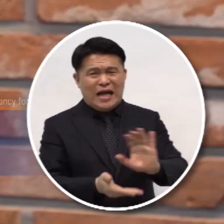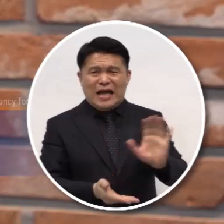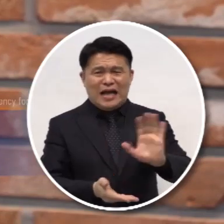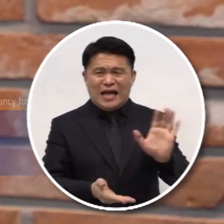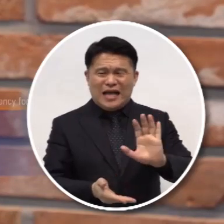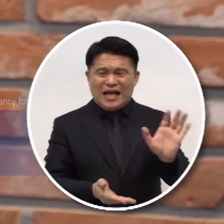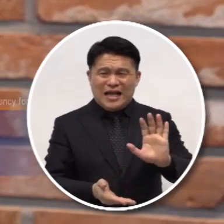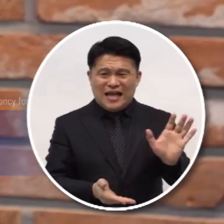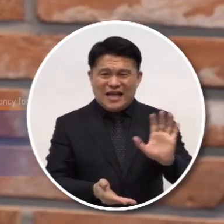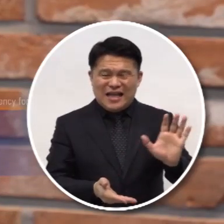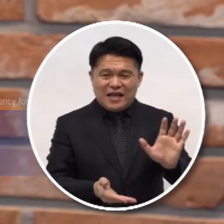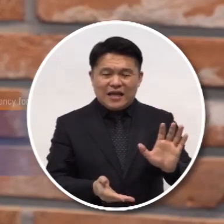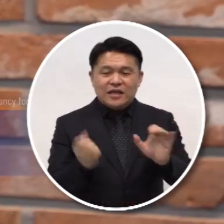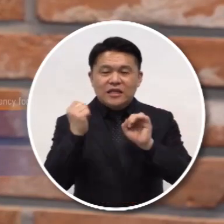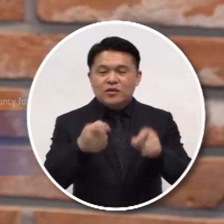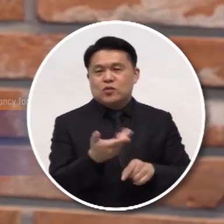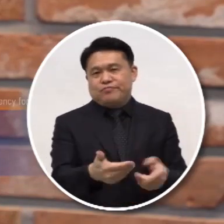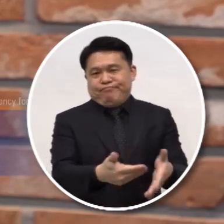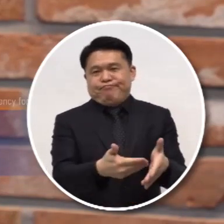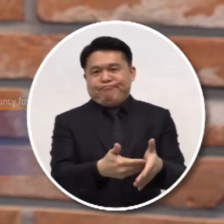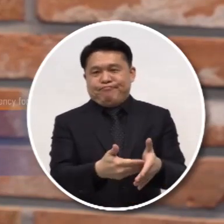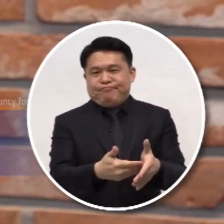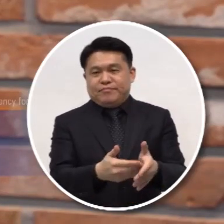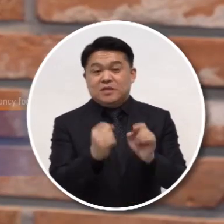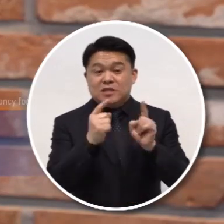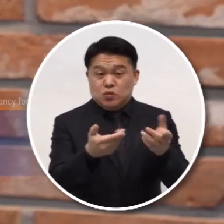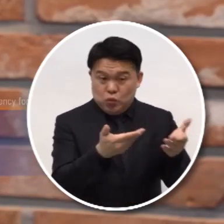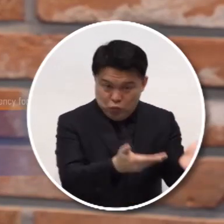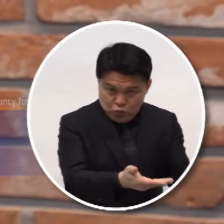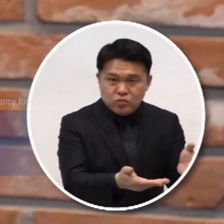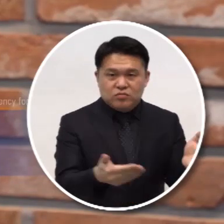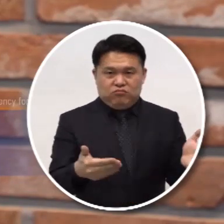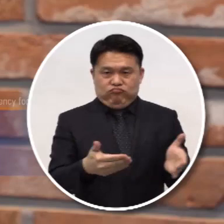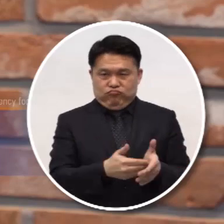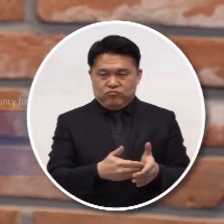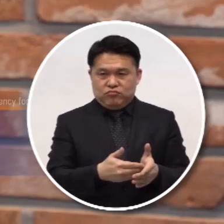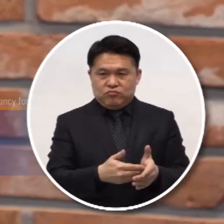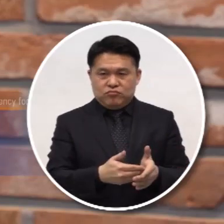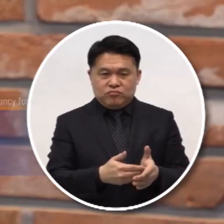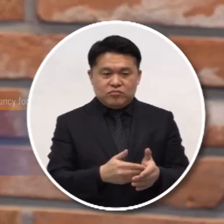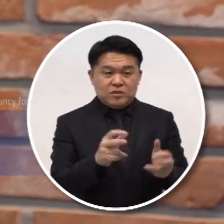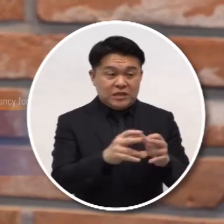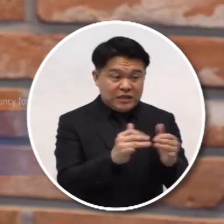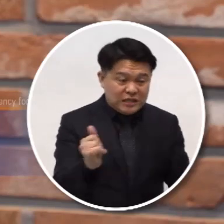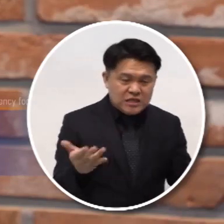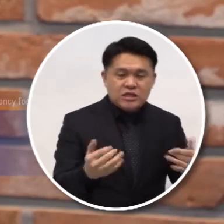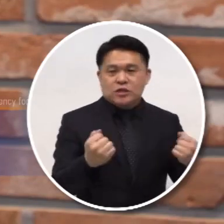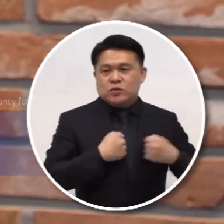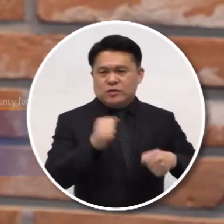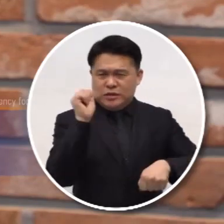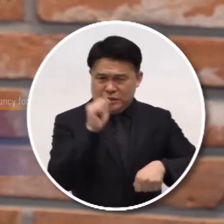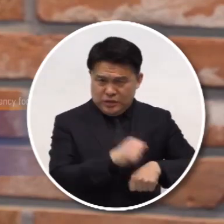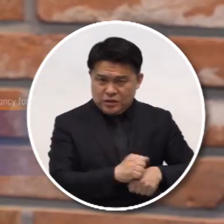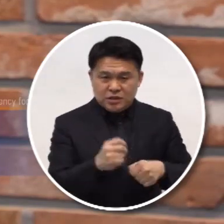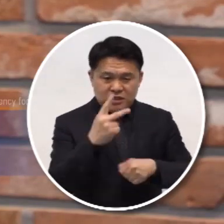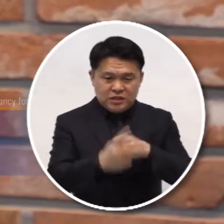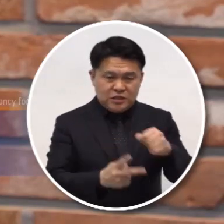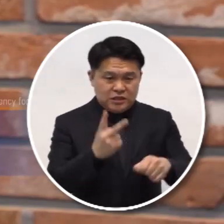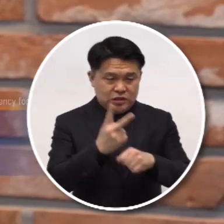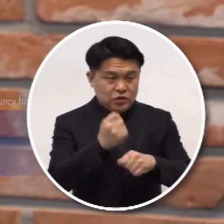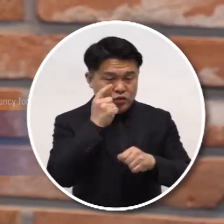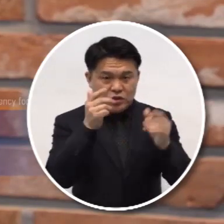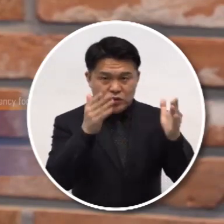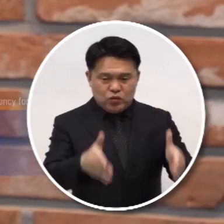않아요. 단지 그 기회만 제공을 했다라고 생각하고 구성원들이 열심히 해준 덕분에 2년 반 동안 이렇게